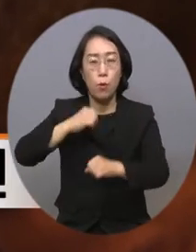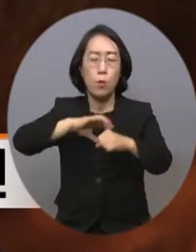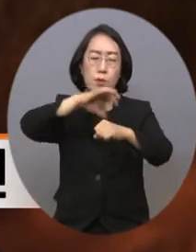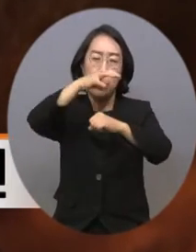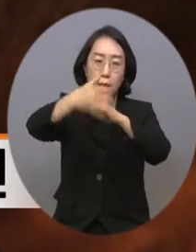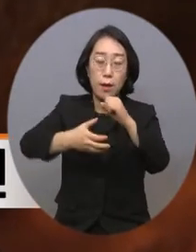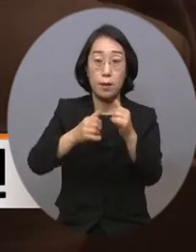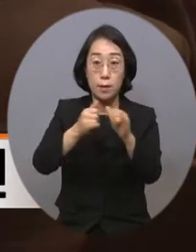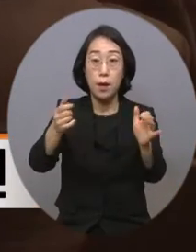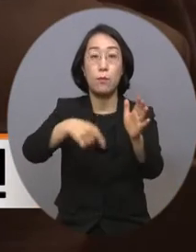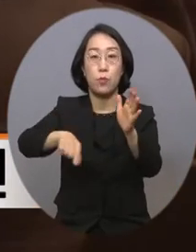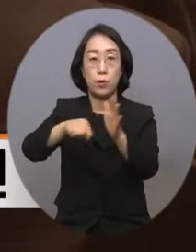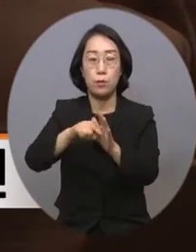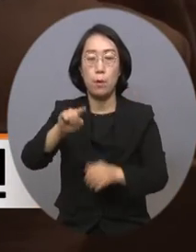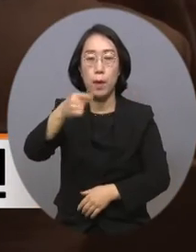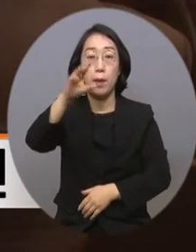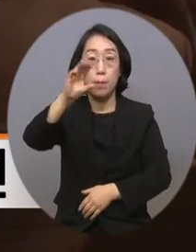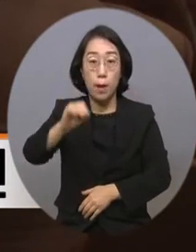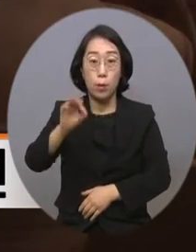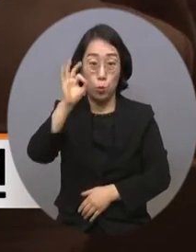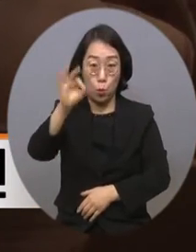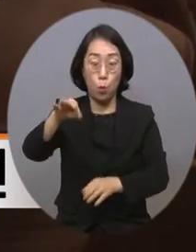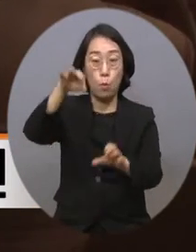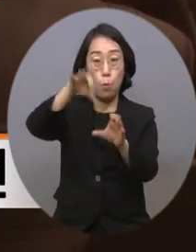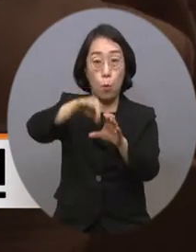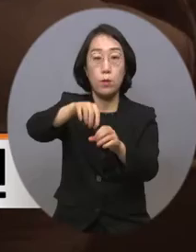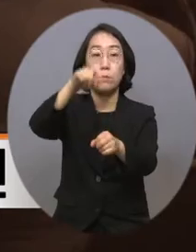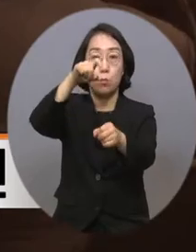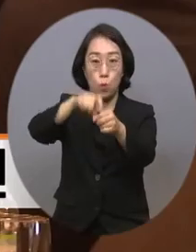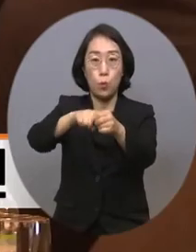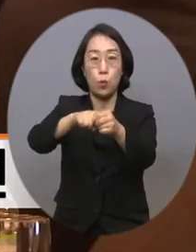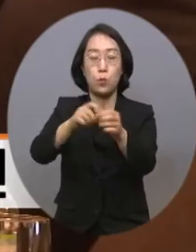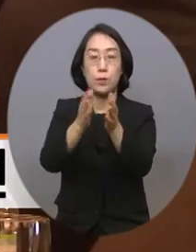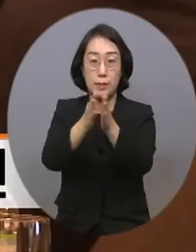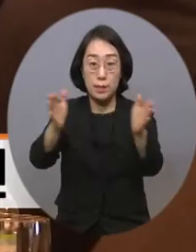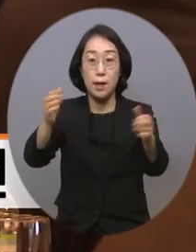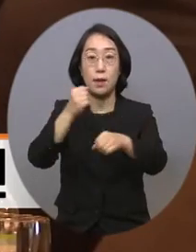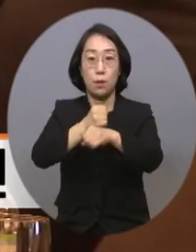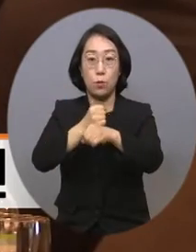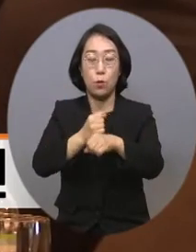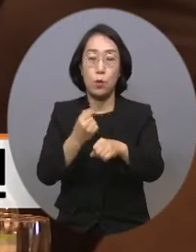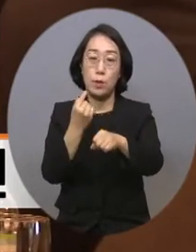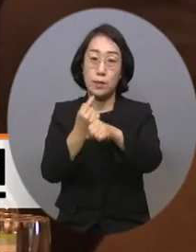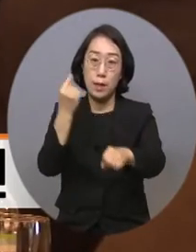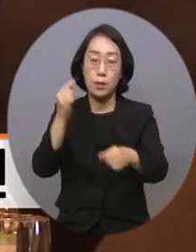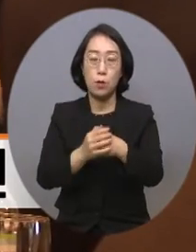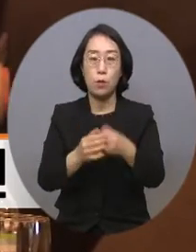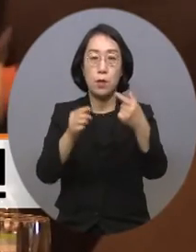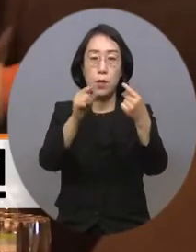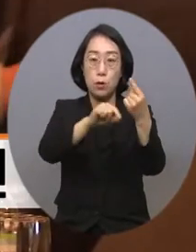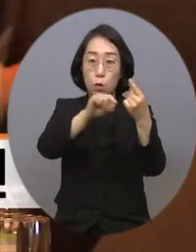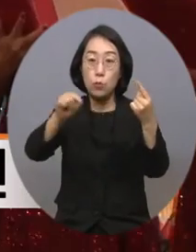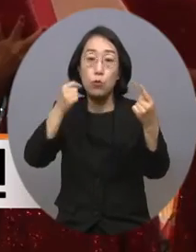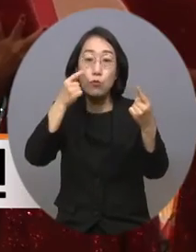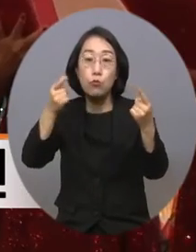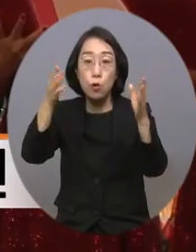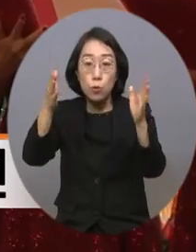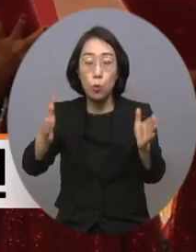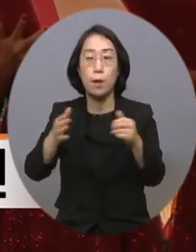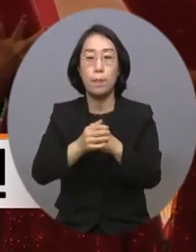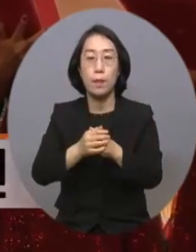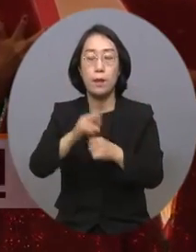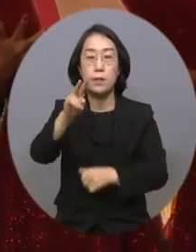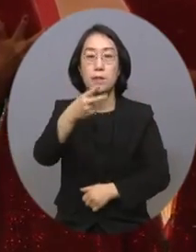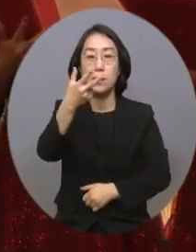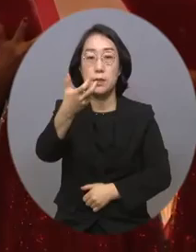이웃을 위해 1등만 불의 국제 재단 기금 모금을 목표로 회기를 시작했으며 작년 상반기의 75만 불의 기금을 마련했다 고